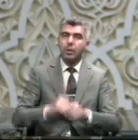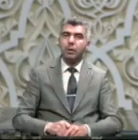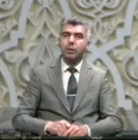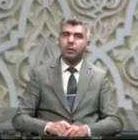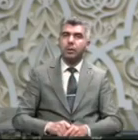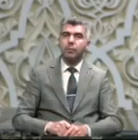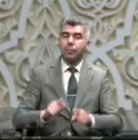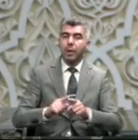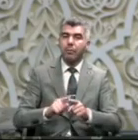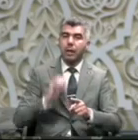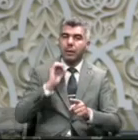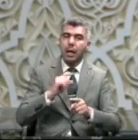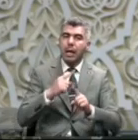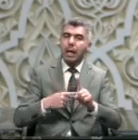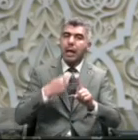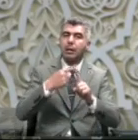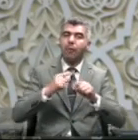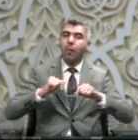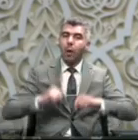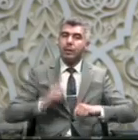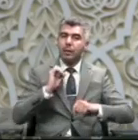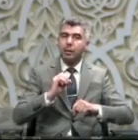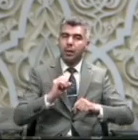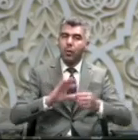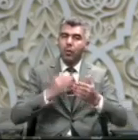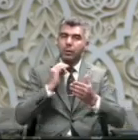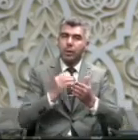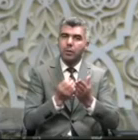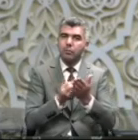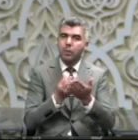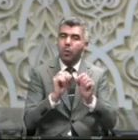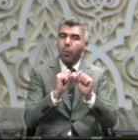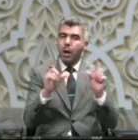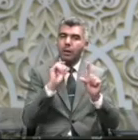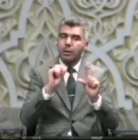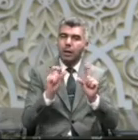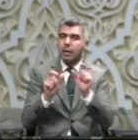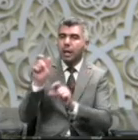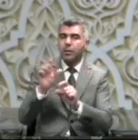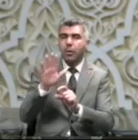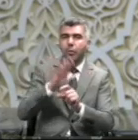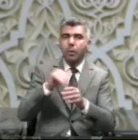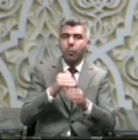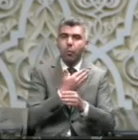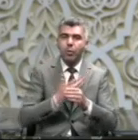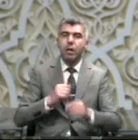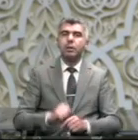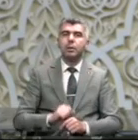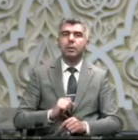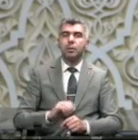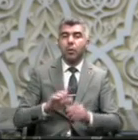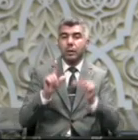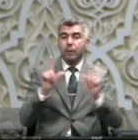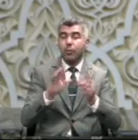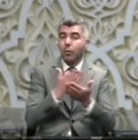يعطي هذا الوقت الاضافي لوزير داخل هذه القبه من اجل تنوير السيده الساده والساده المستشارين من